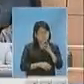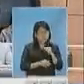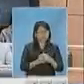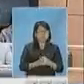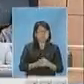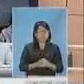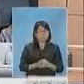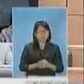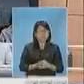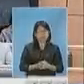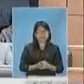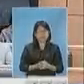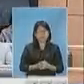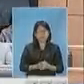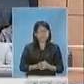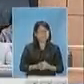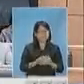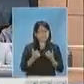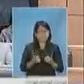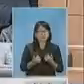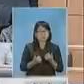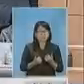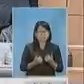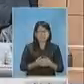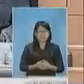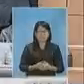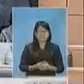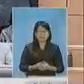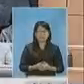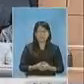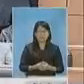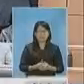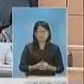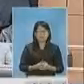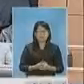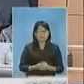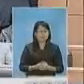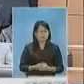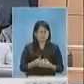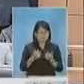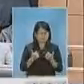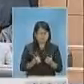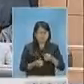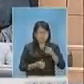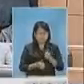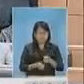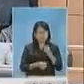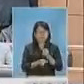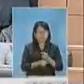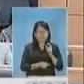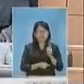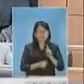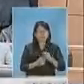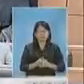ครับว่าตอนเครับสิ่งที่เราเราควร